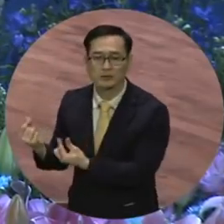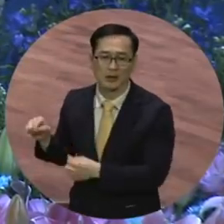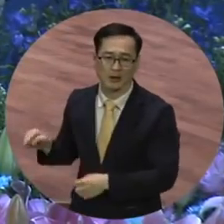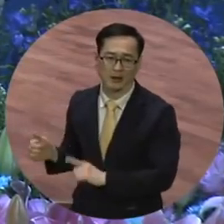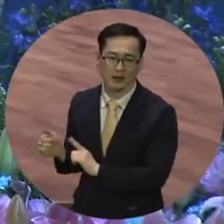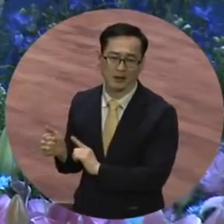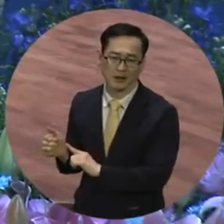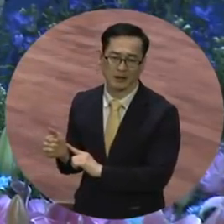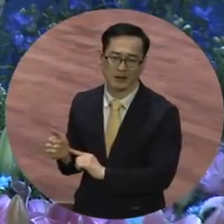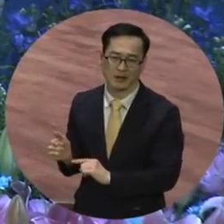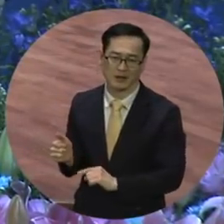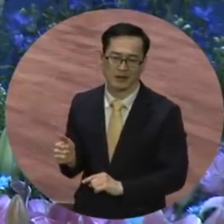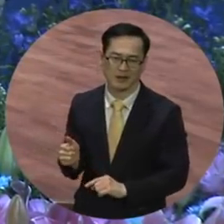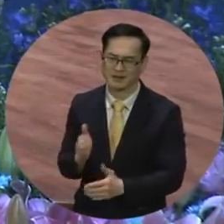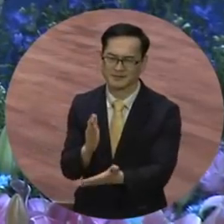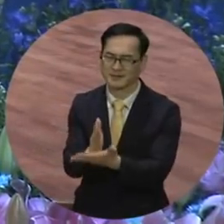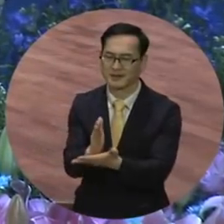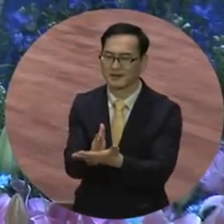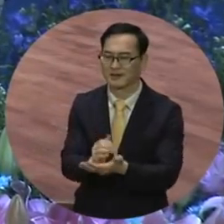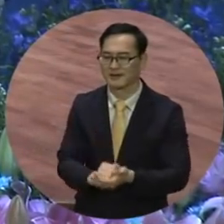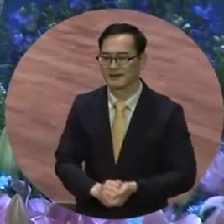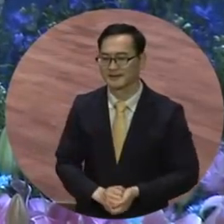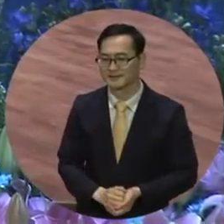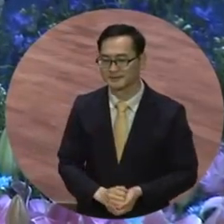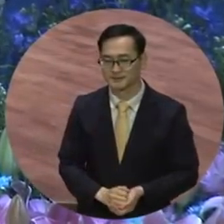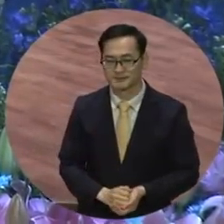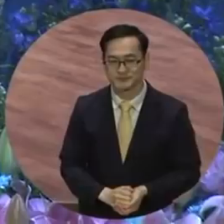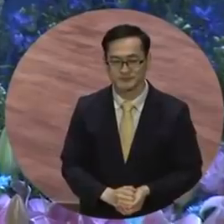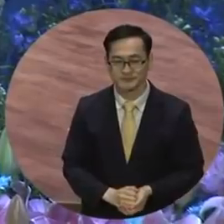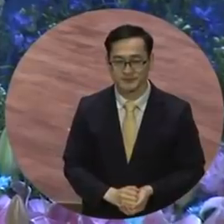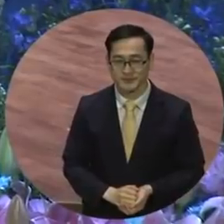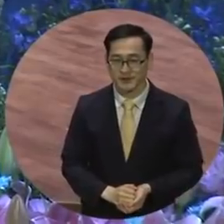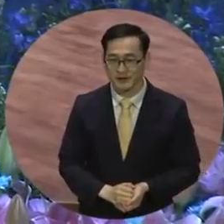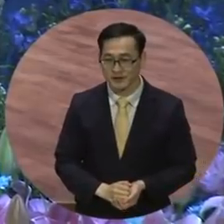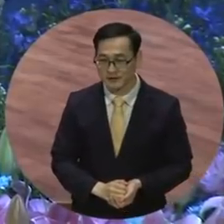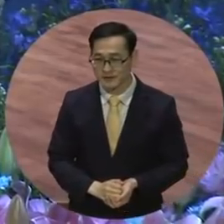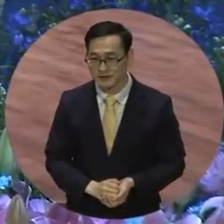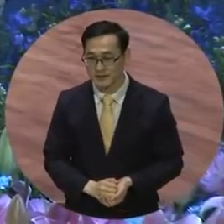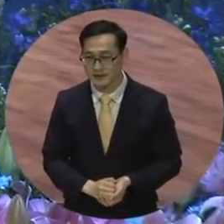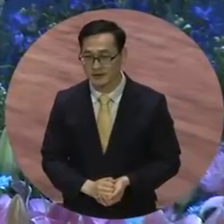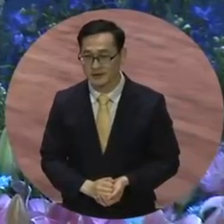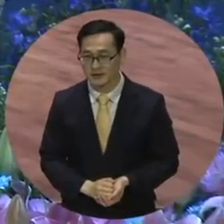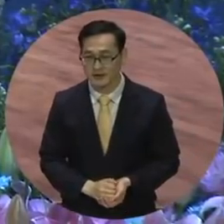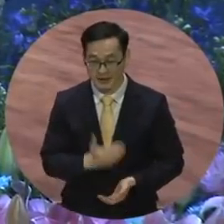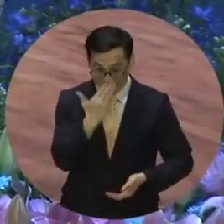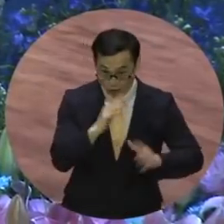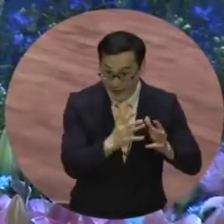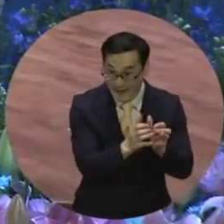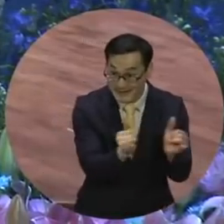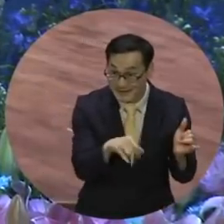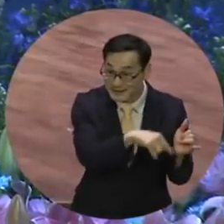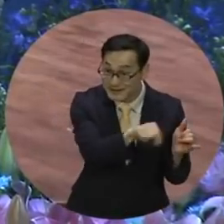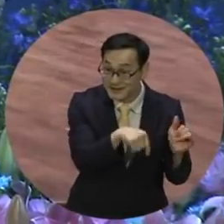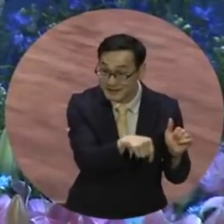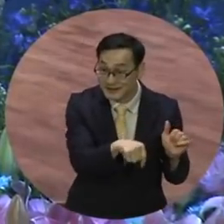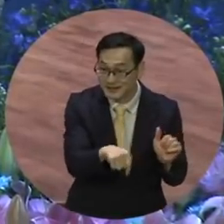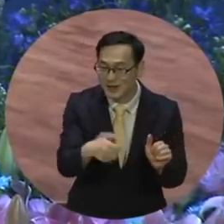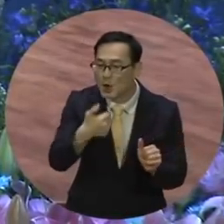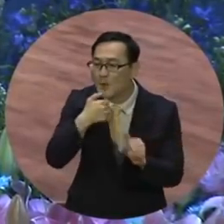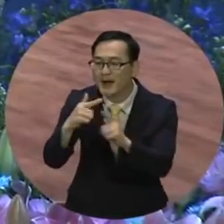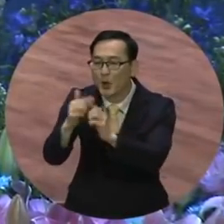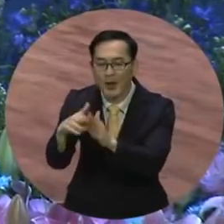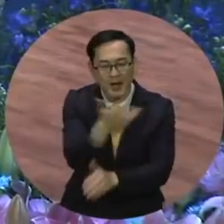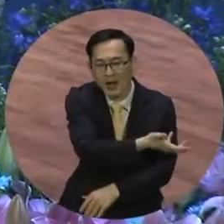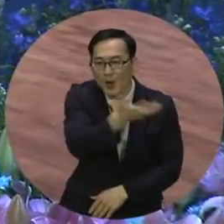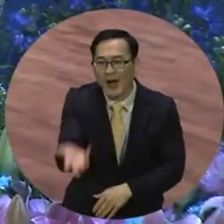그거 속는 거예요. 지금 이 유대교 출신들이 이 로마 교회에 예수 믿고 들어와가지고 이 짓을 하고 있는